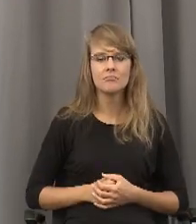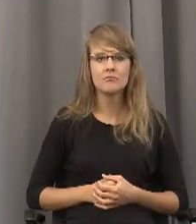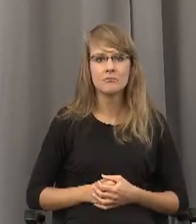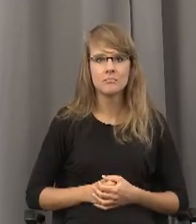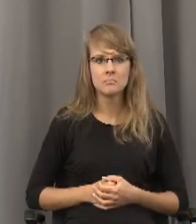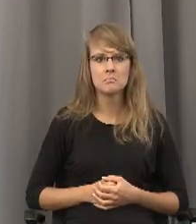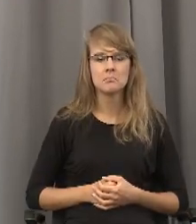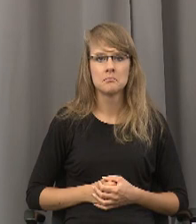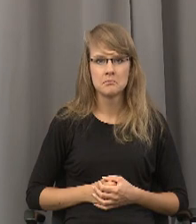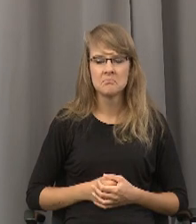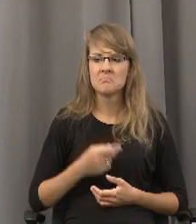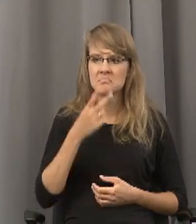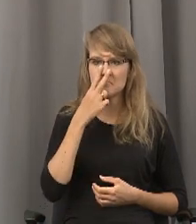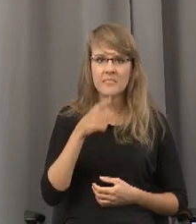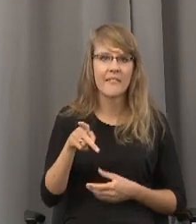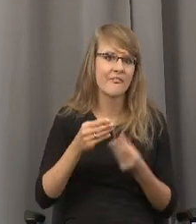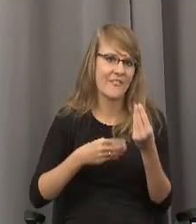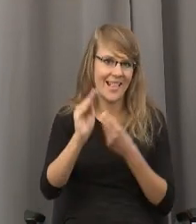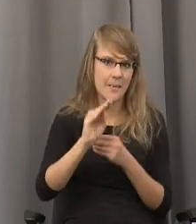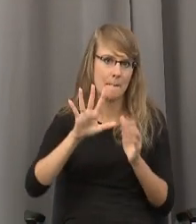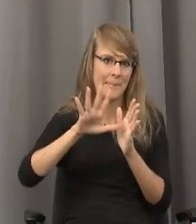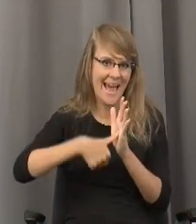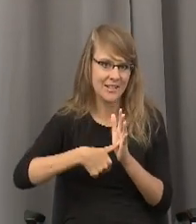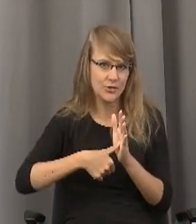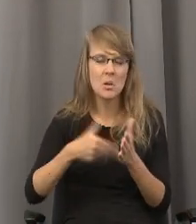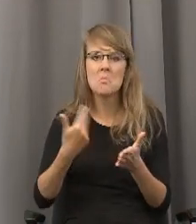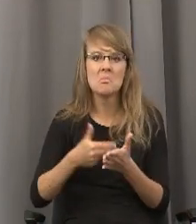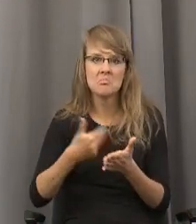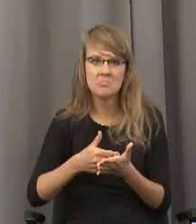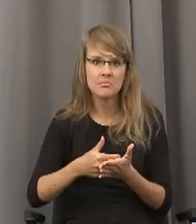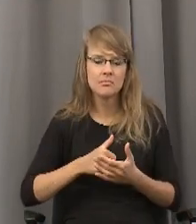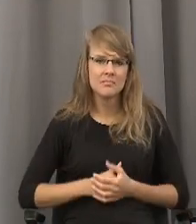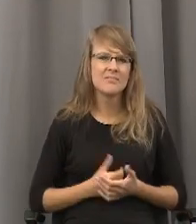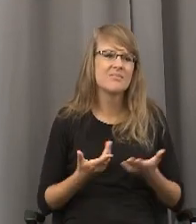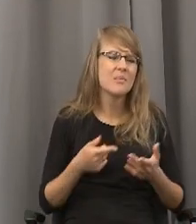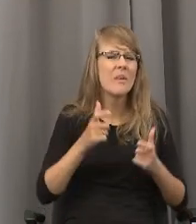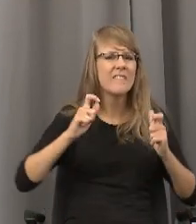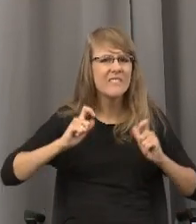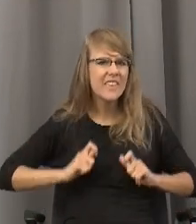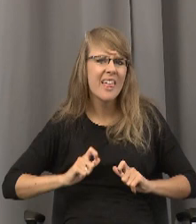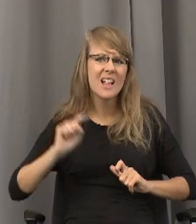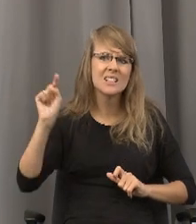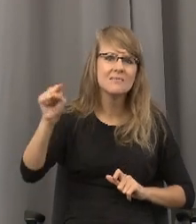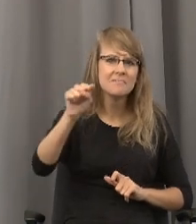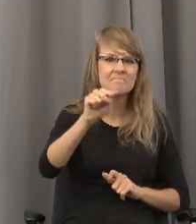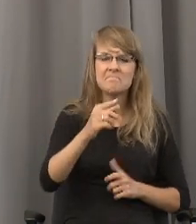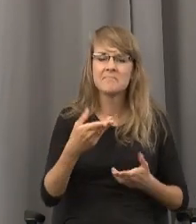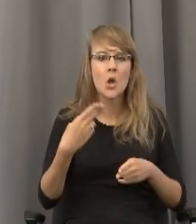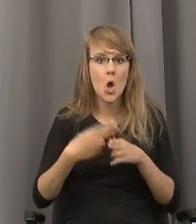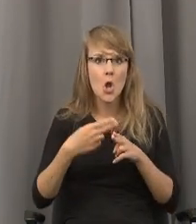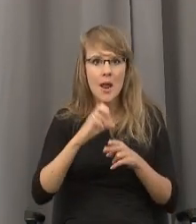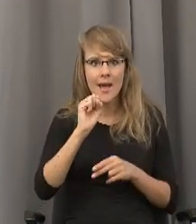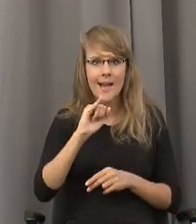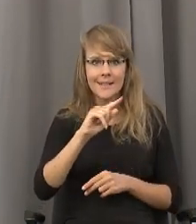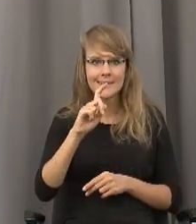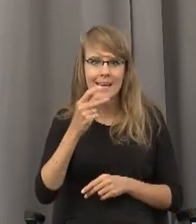Zdecydowanie pokazuje się miasto. Dlaczego? W ośrodkach wiejskich w dalszym ciągu choroba Alzheimera jest